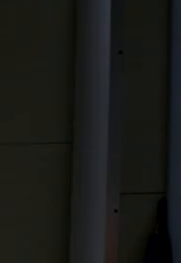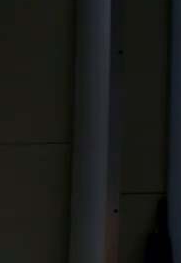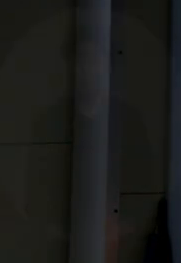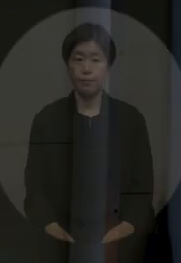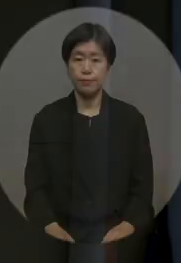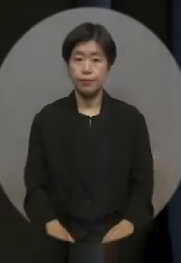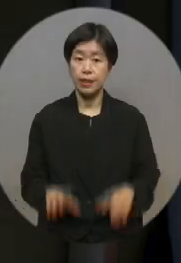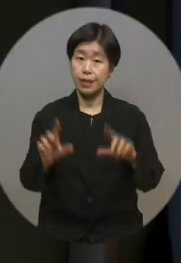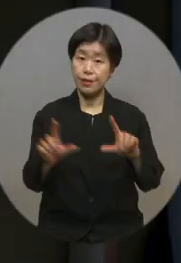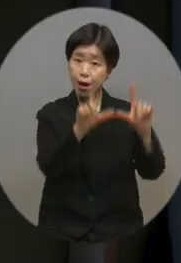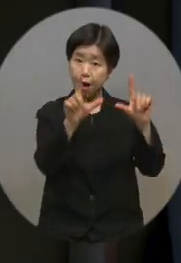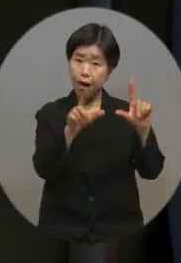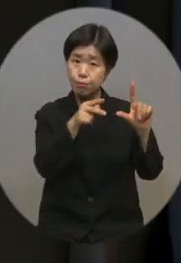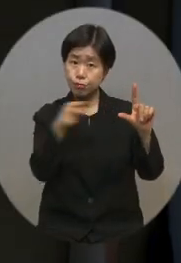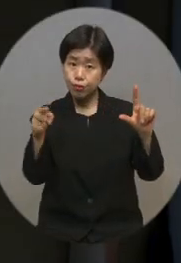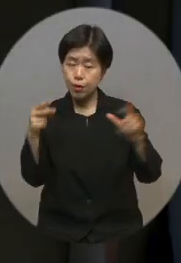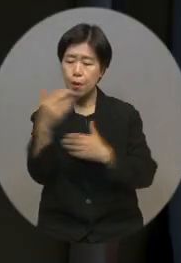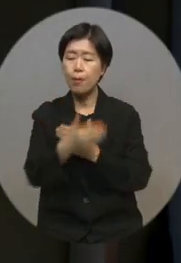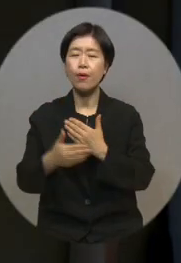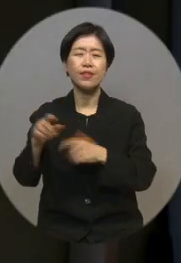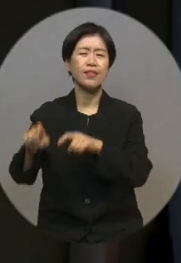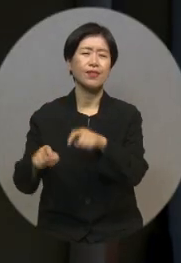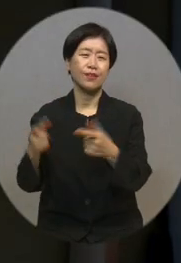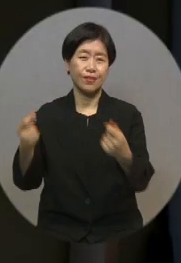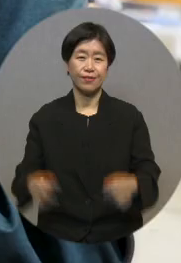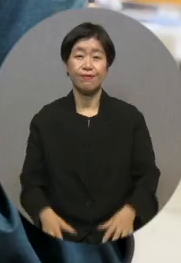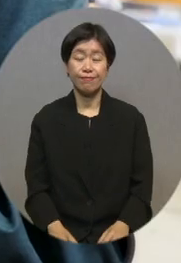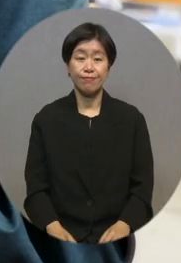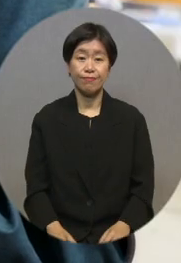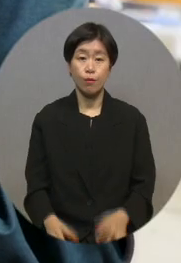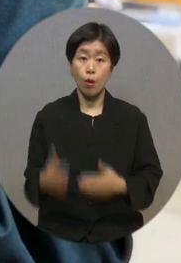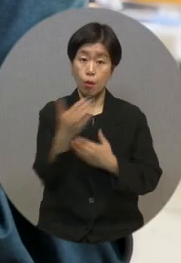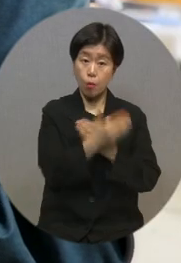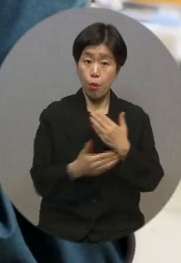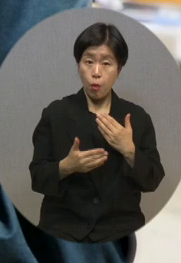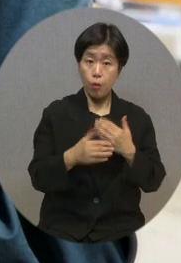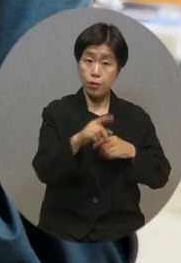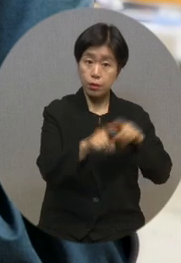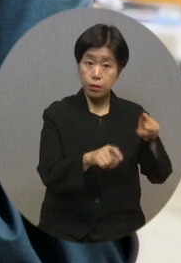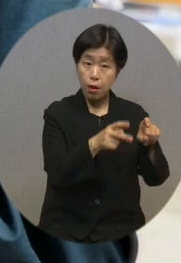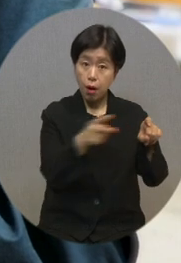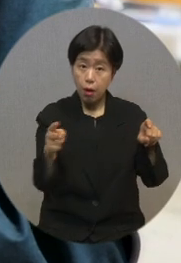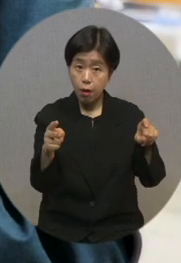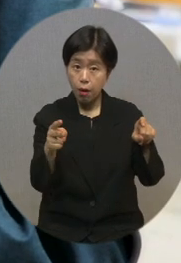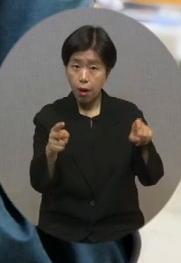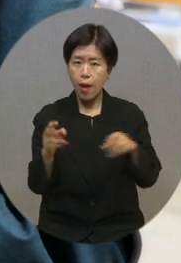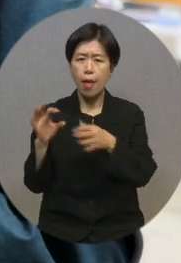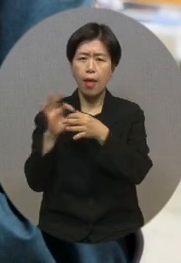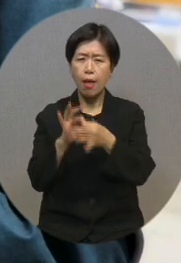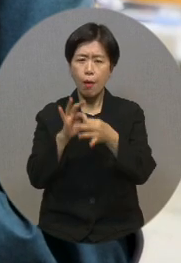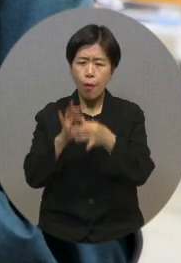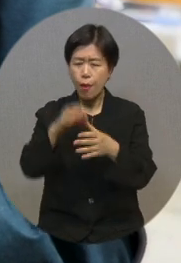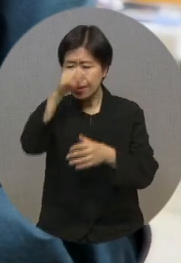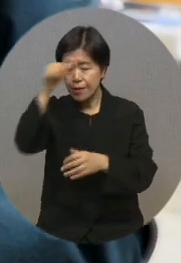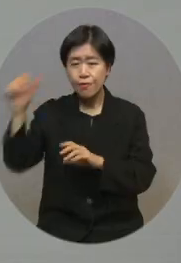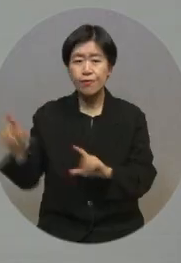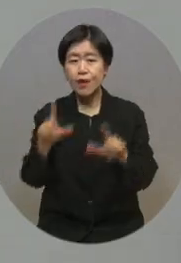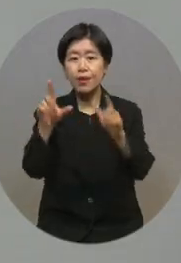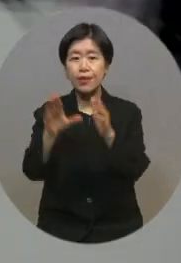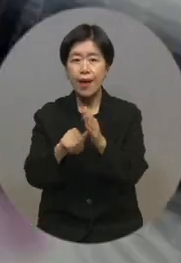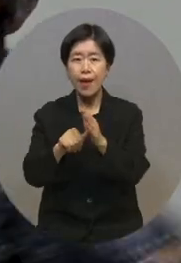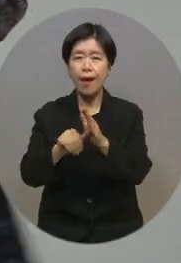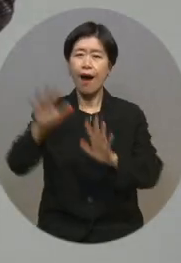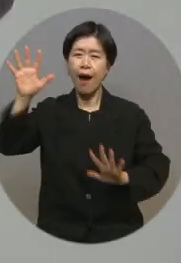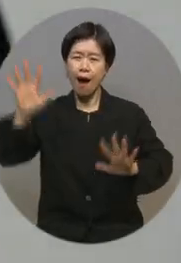삶이란 곧 몸의 실천입니다. 몸의 실천이란 끊임없는 삶의 여정에서 온갖